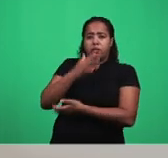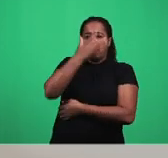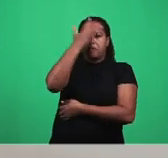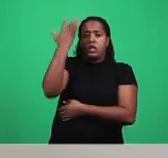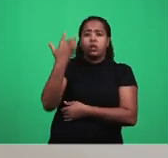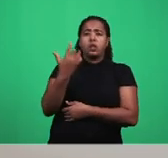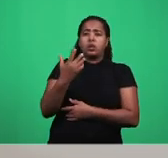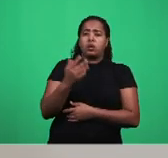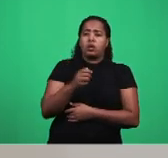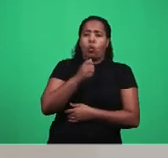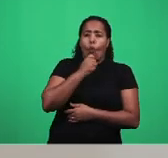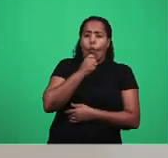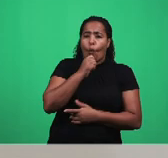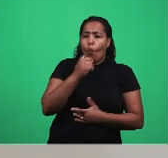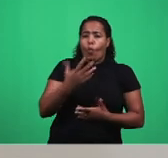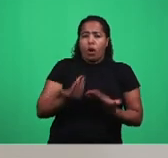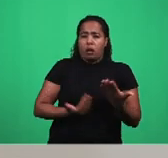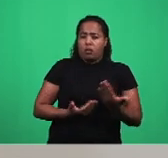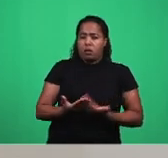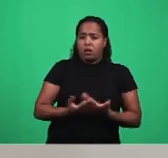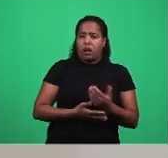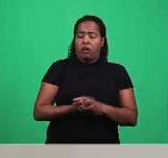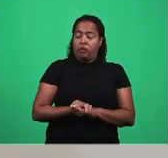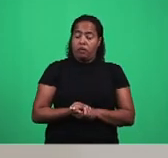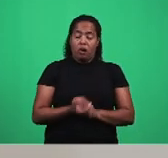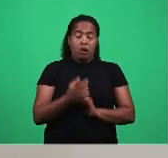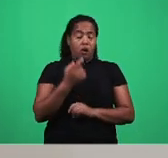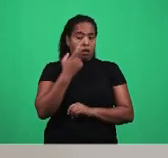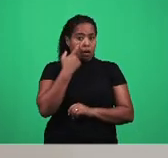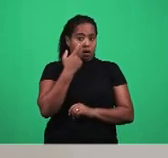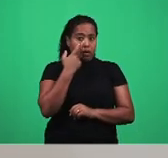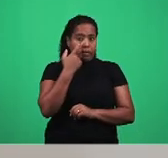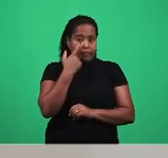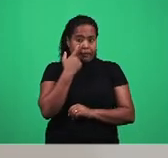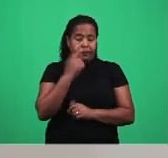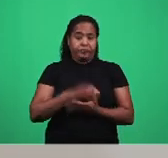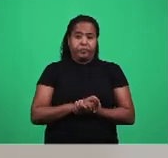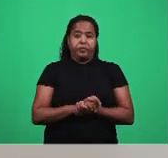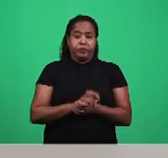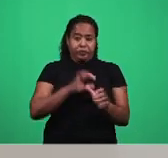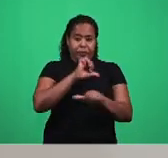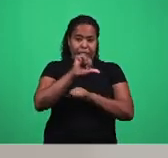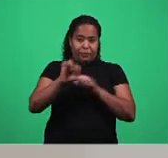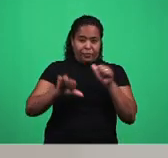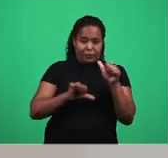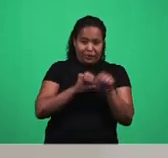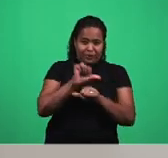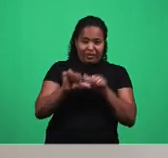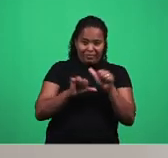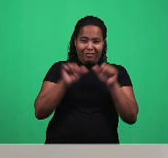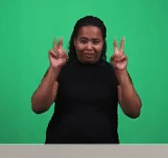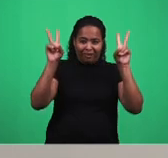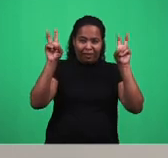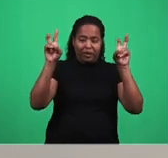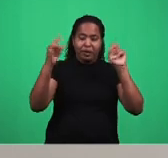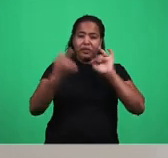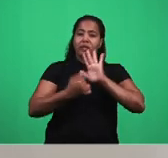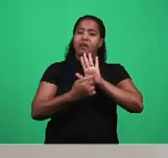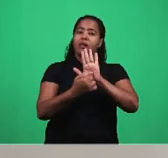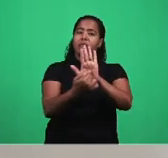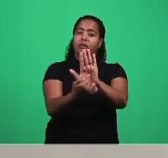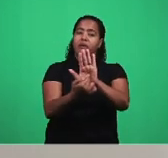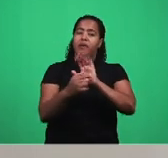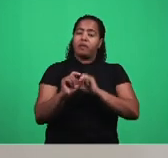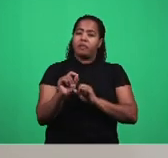gens-là. Vous voulez voir une chose? Je veux changer un peu le sujet pour apporter aux frères et sœurs ici.